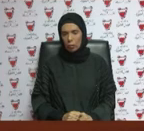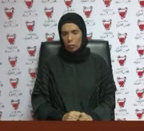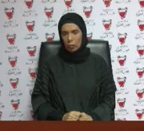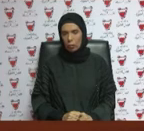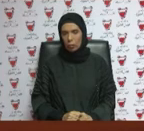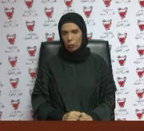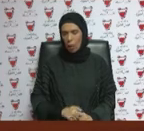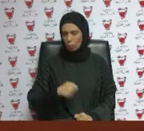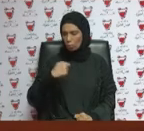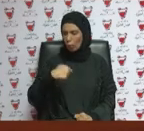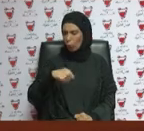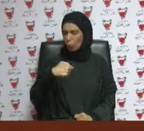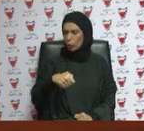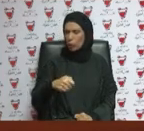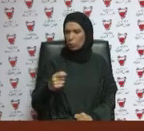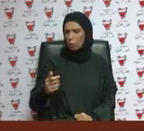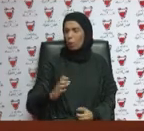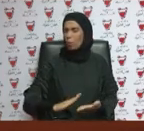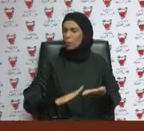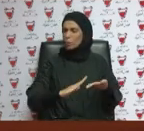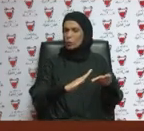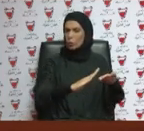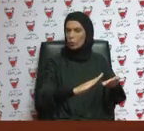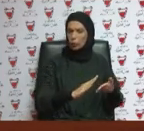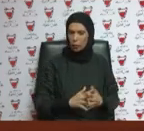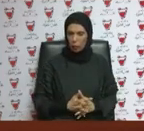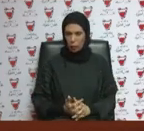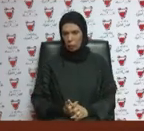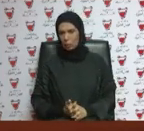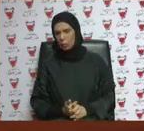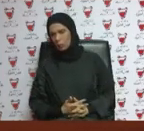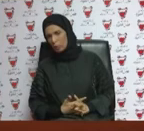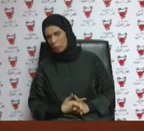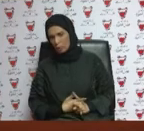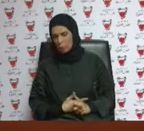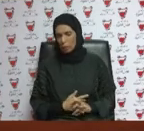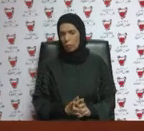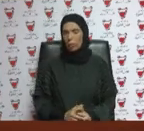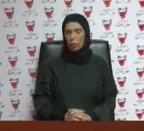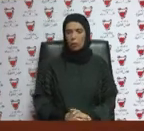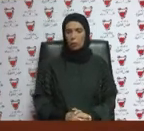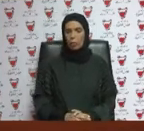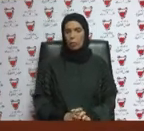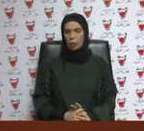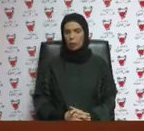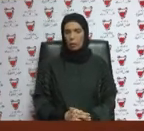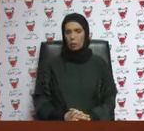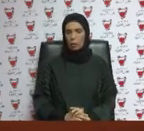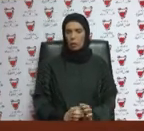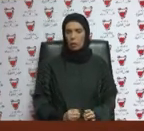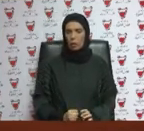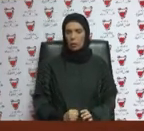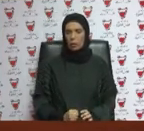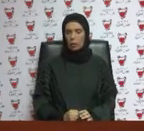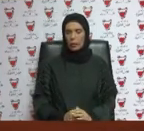لطخ هذه الأموال لمساعدة 100,000 عائلة الذي ستتضرر. لا